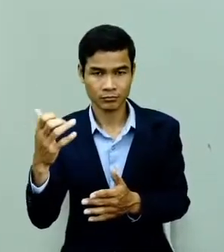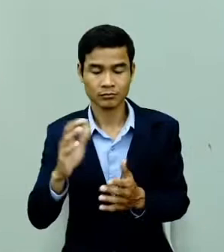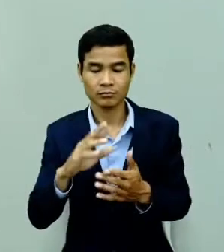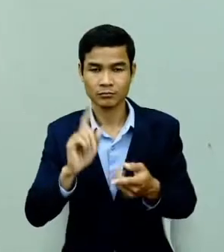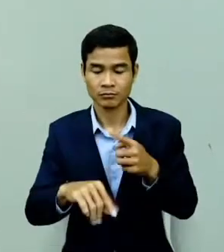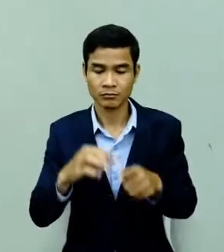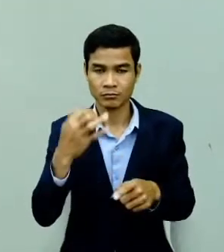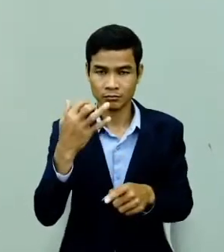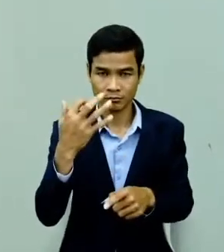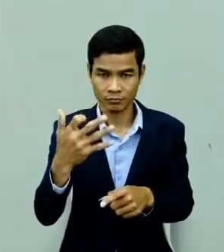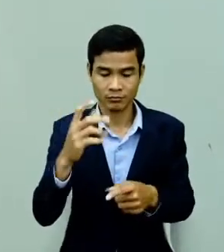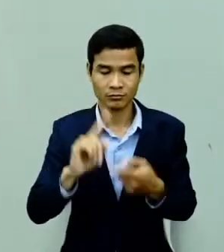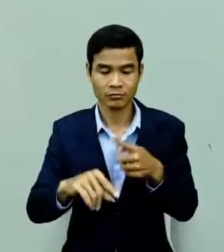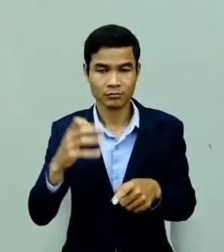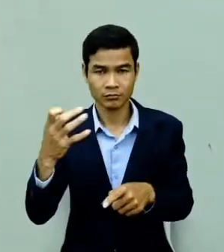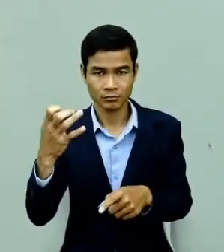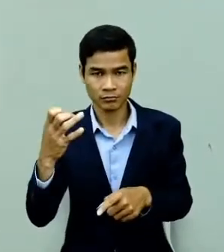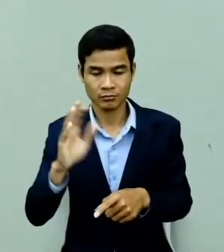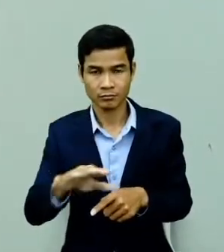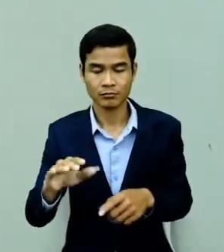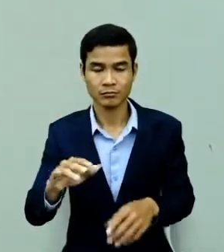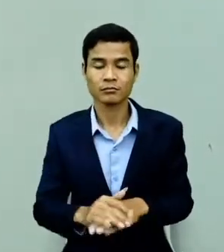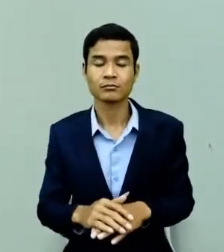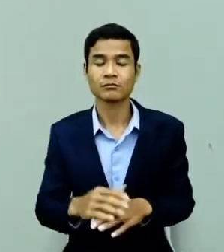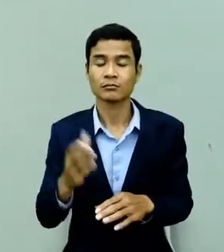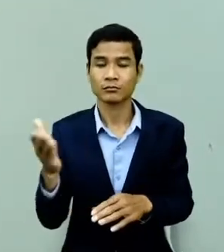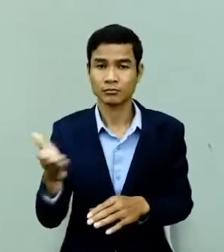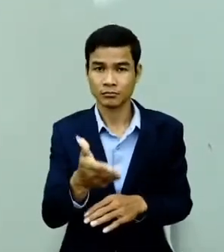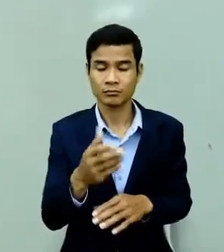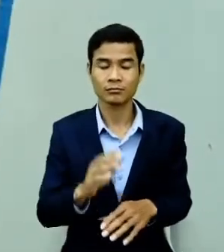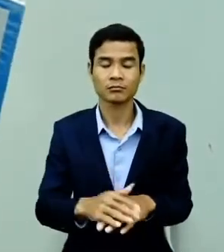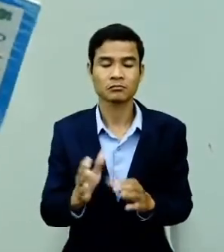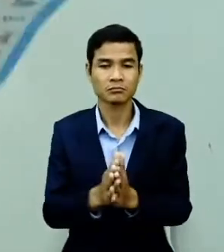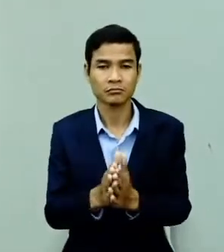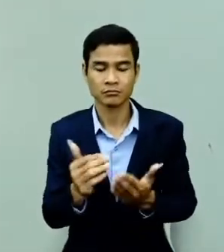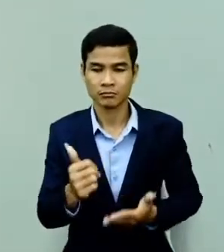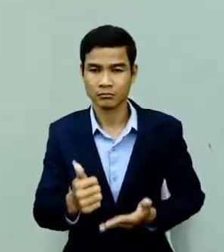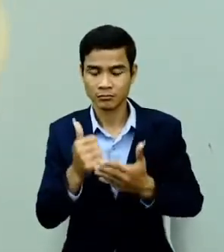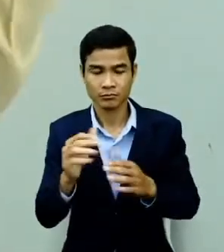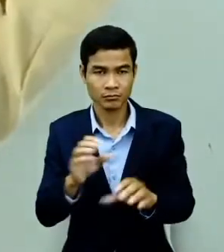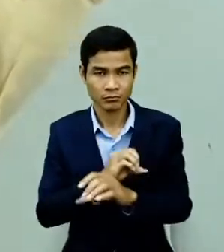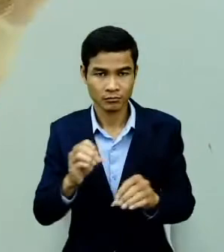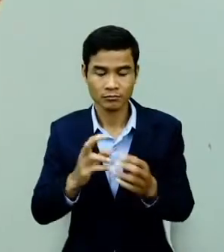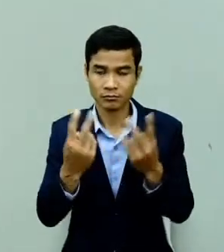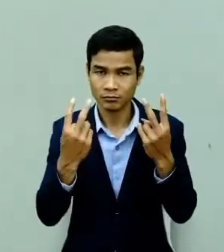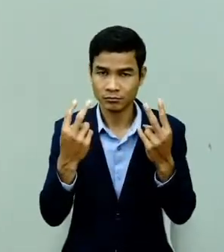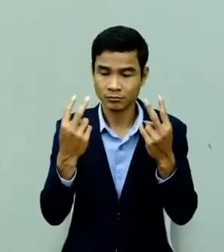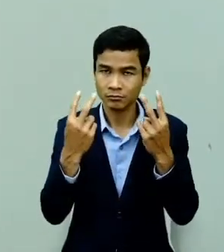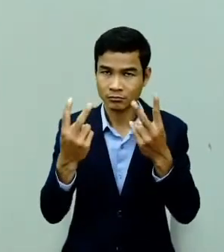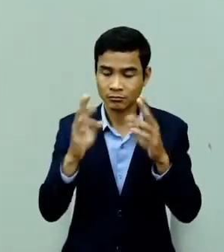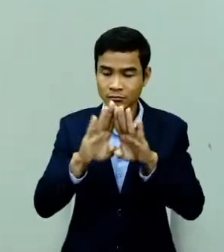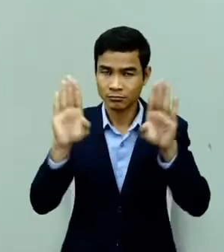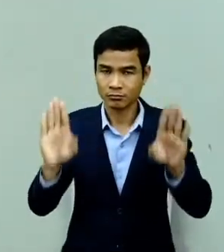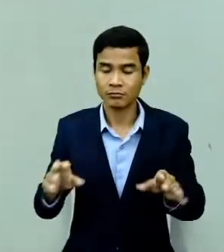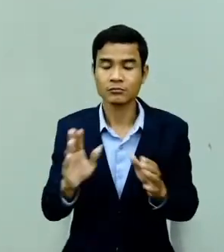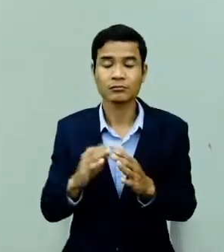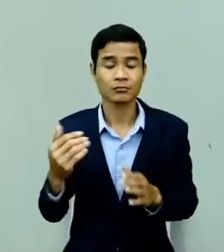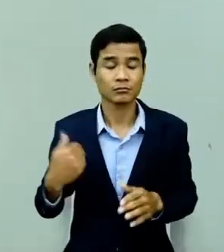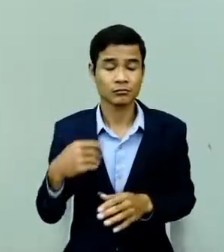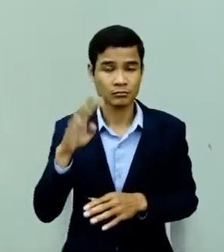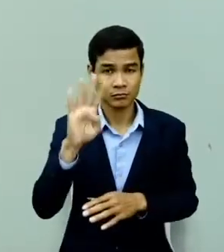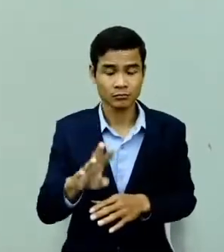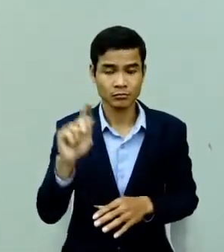ខទំព័រលេខ8និងលេខ7ចាចំណែកកូនកូនដែលមិនមានសិភើជំនួយកូនកូនមើលមកក្តារខៀនអ្នកគ្រូក៏មានតារាង